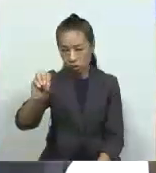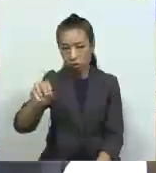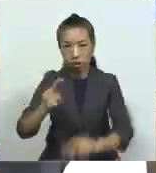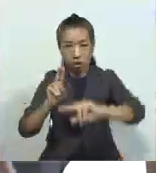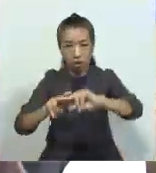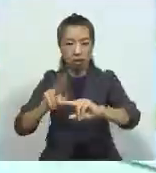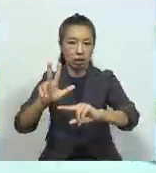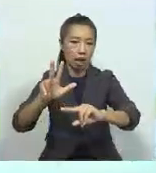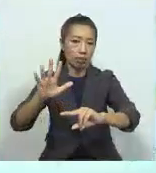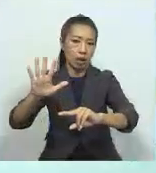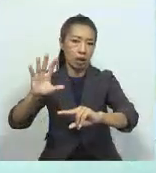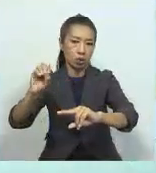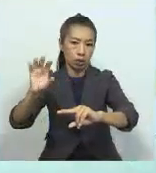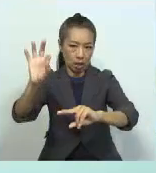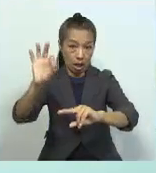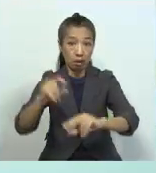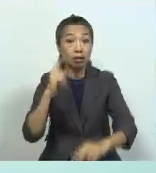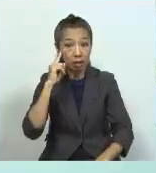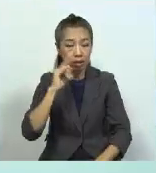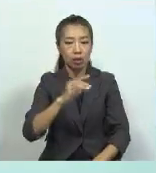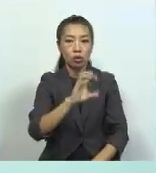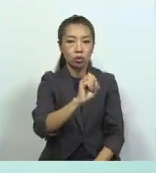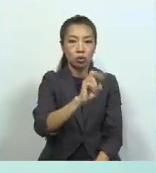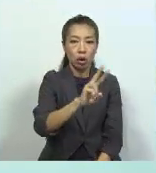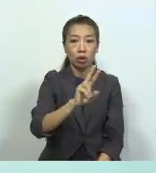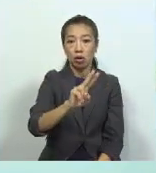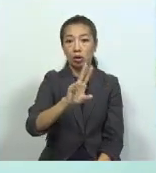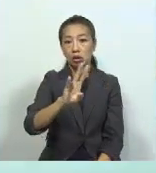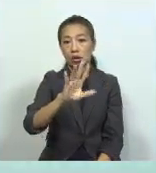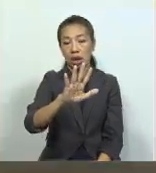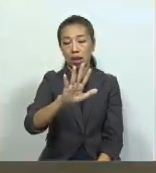022739020ต่อ3509อีกครั้งนะคะ